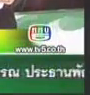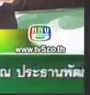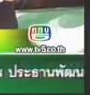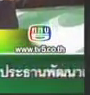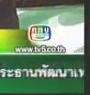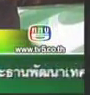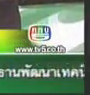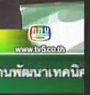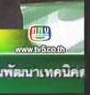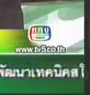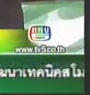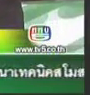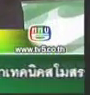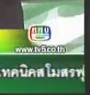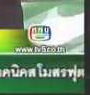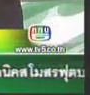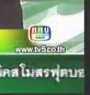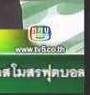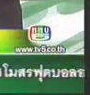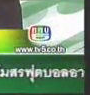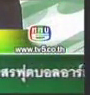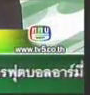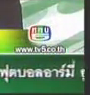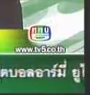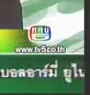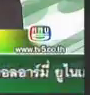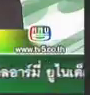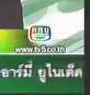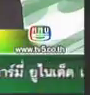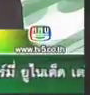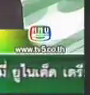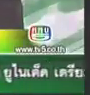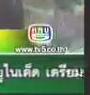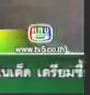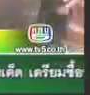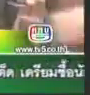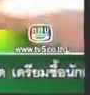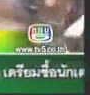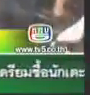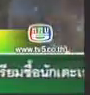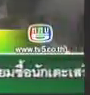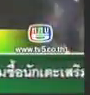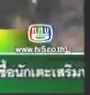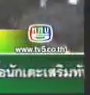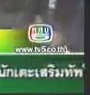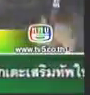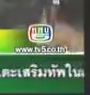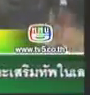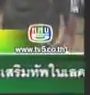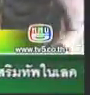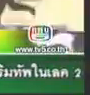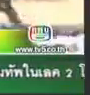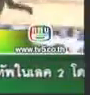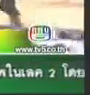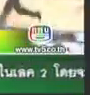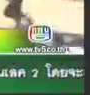ลลัสแมเวอริกครับก่อนที่จะลงแข่งรอบชิงชนะเลิศเกมที่6ในอเมริกันแอร์ไลน์อารีนาของตัวเองเดอะเวนเวทกับเพื่อนร่วมทีมไมอามิฮี